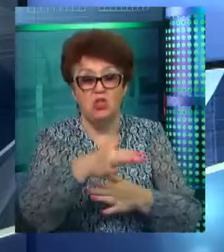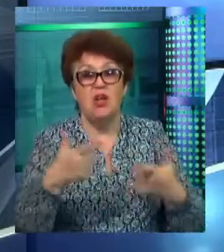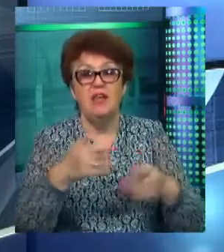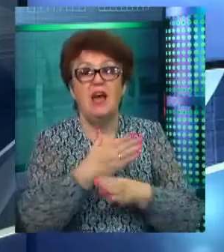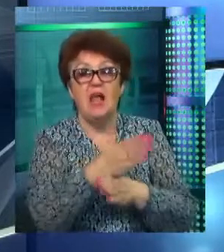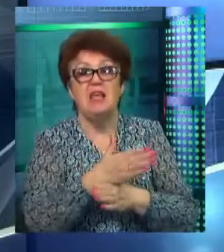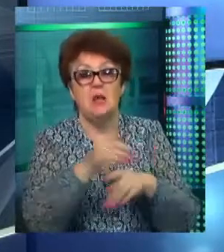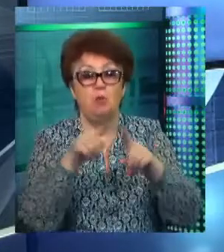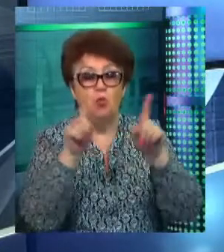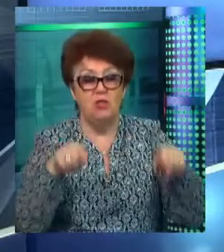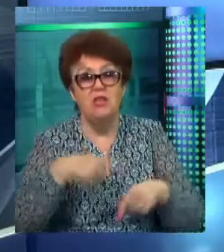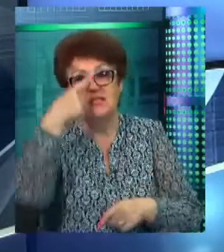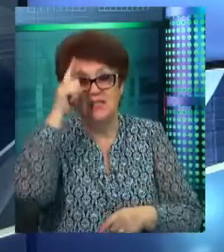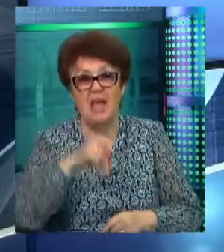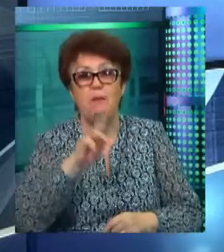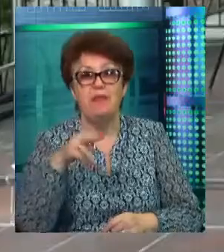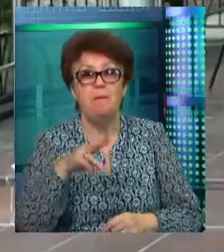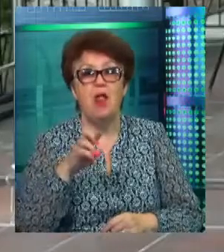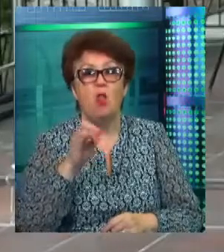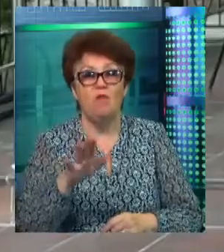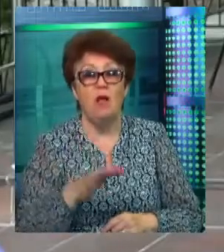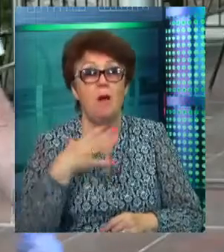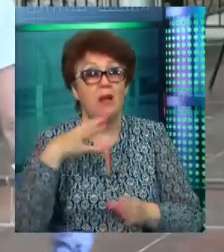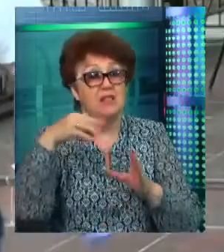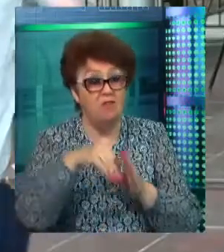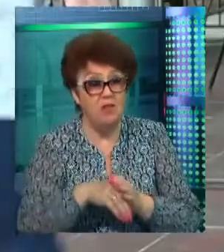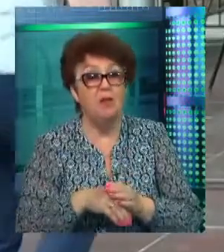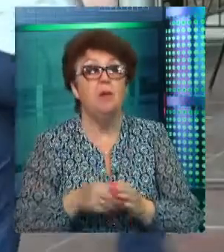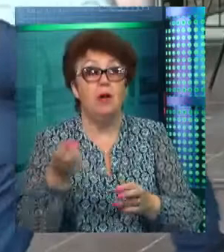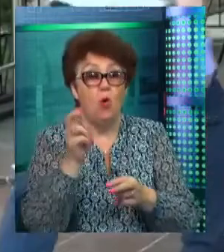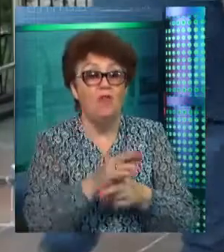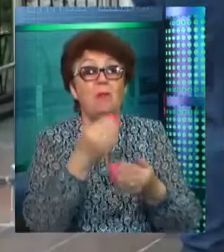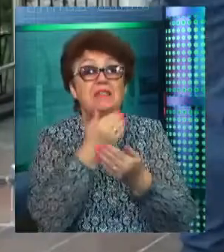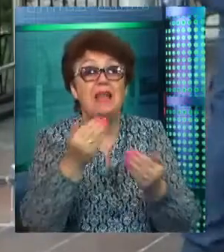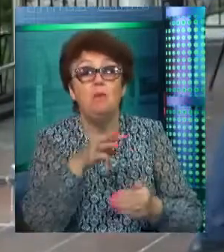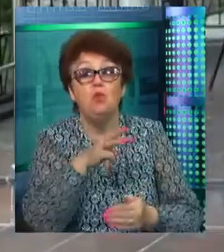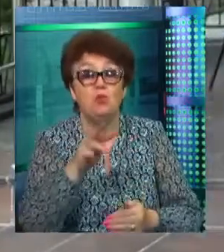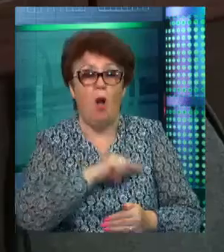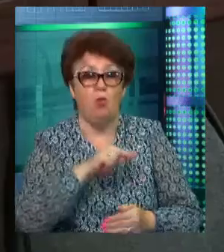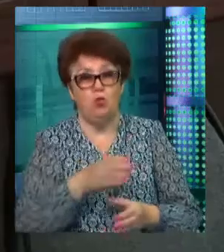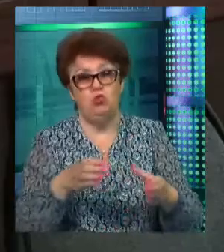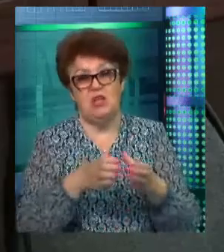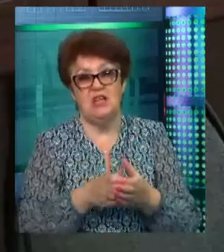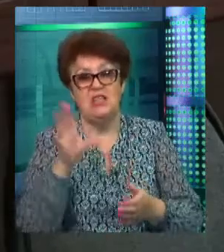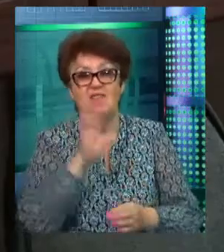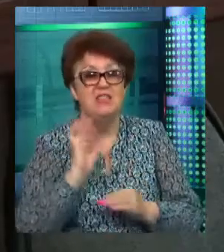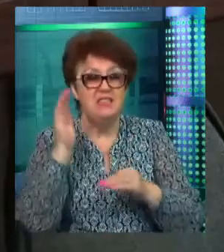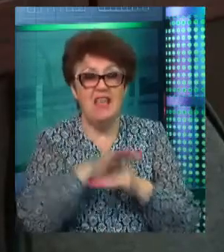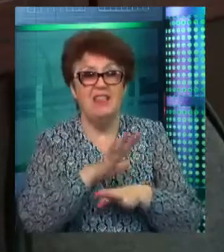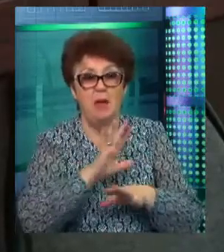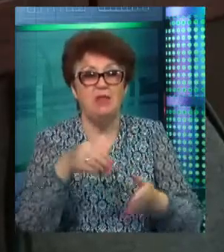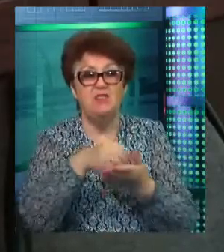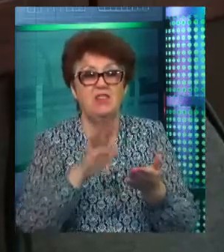хранятся бюллетени знает внутри белок проголосовать приходит даже в последние минуты работы участка за весь день не было зафиксировано